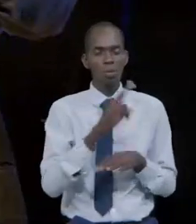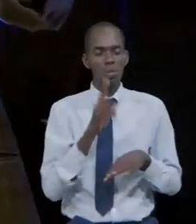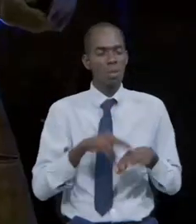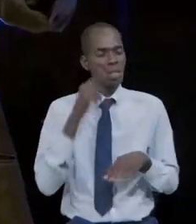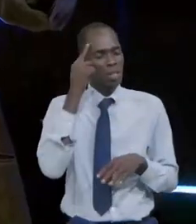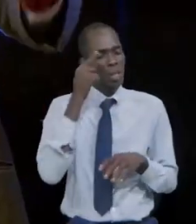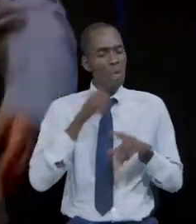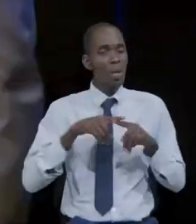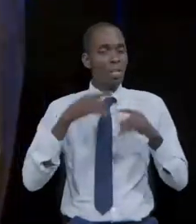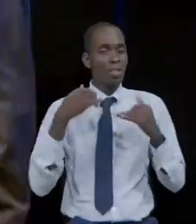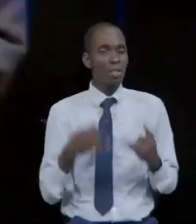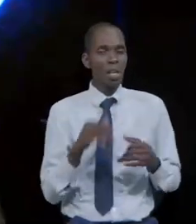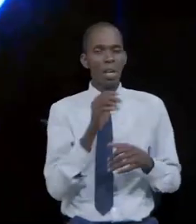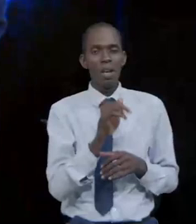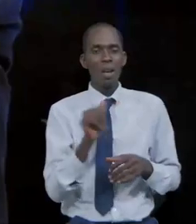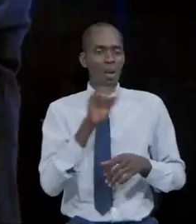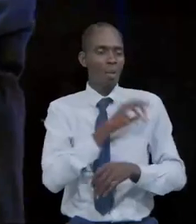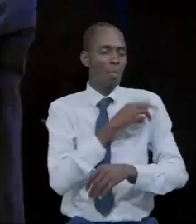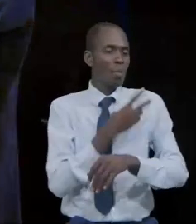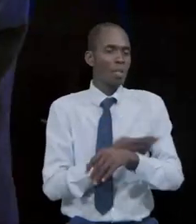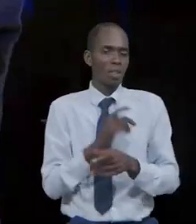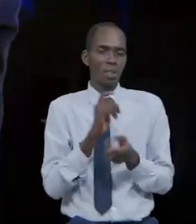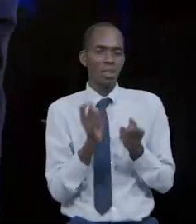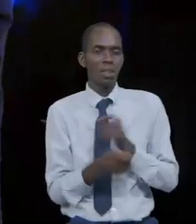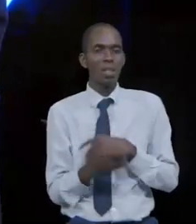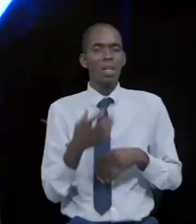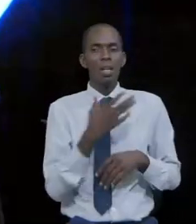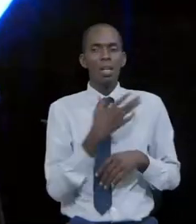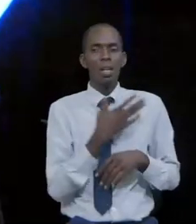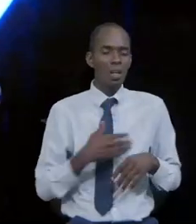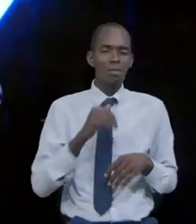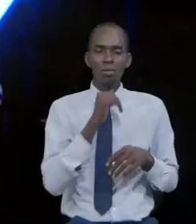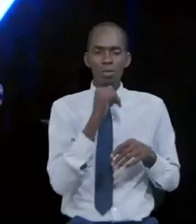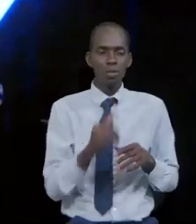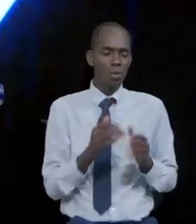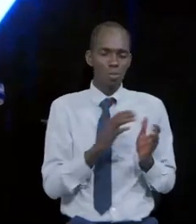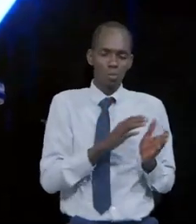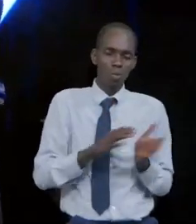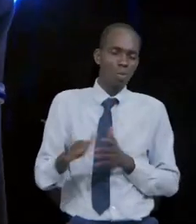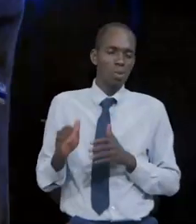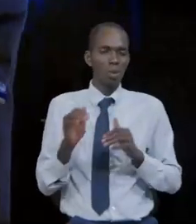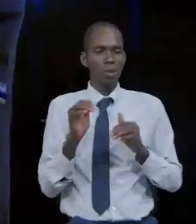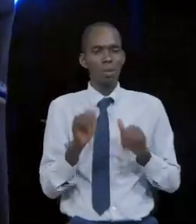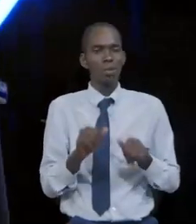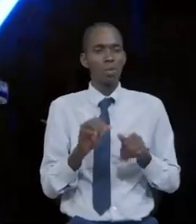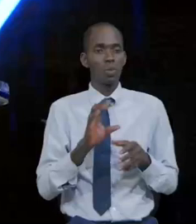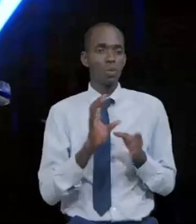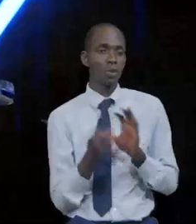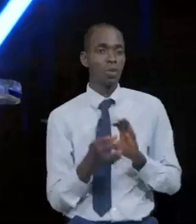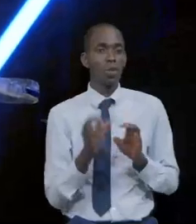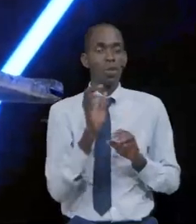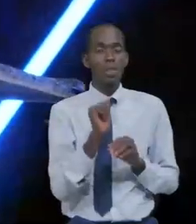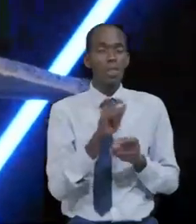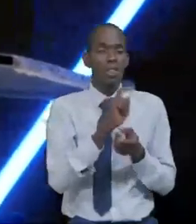pensait, mais il y a un puissant changement, il y a une conversion incontestable. Un